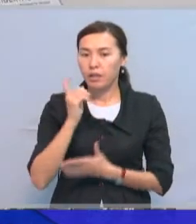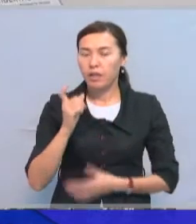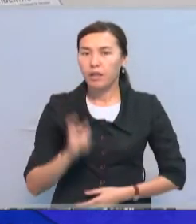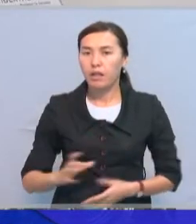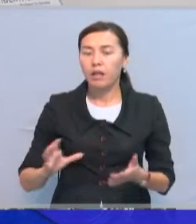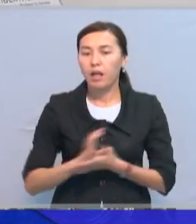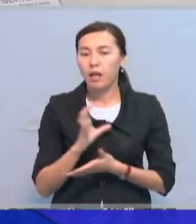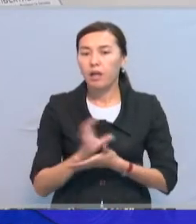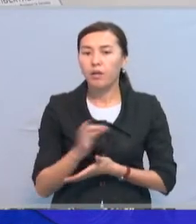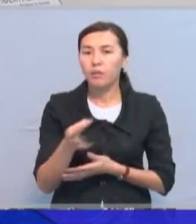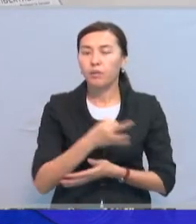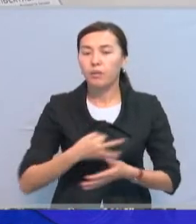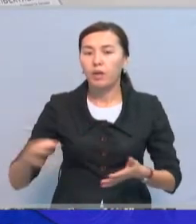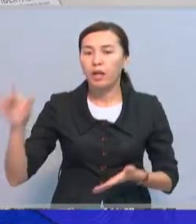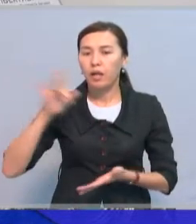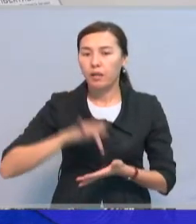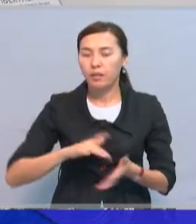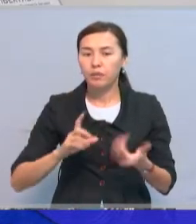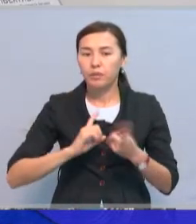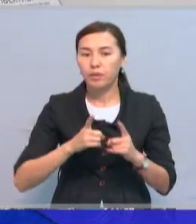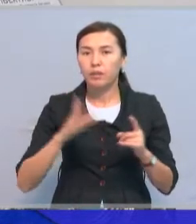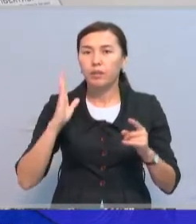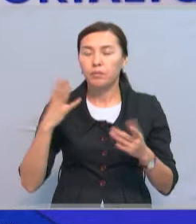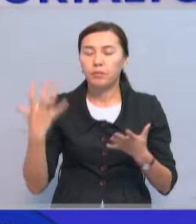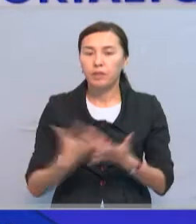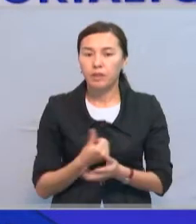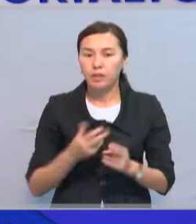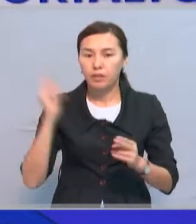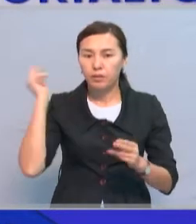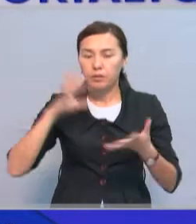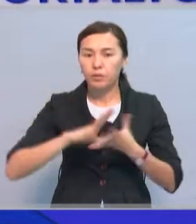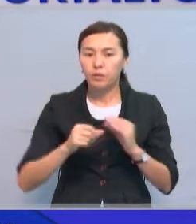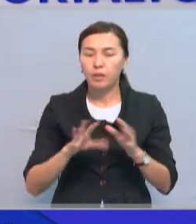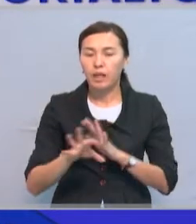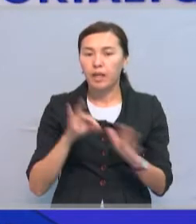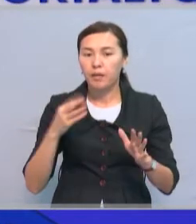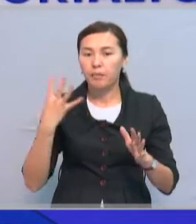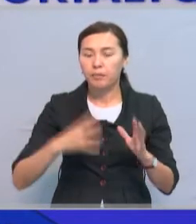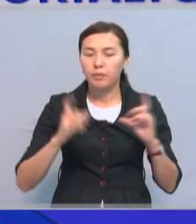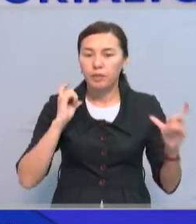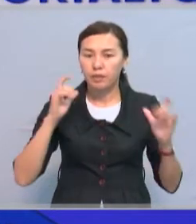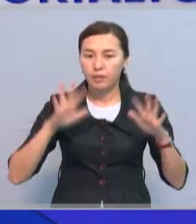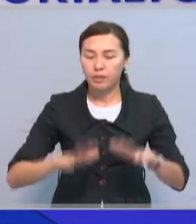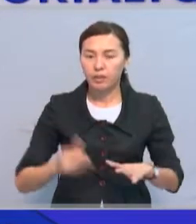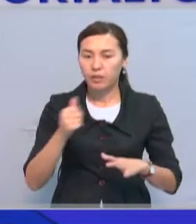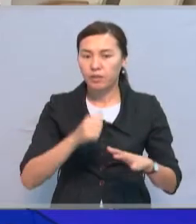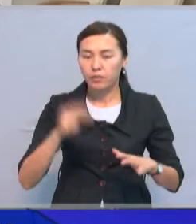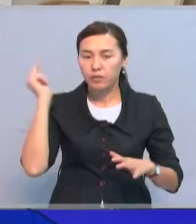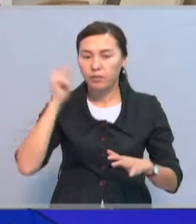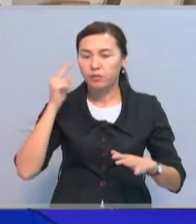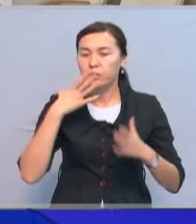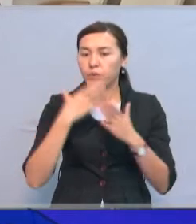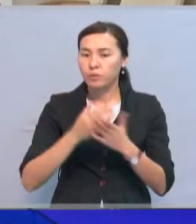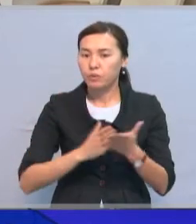қызметшілердің ақпаратты құзыреттілік орталығына айналдыру болып табылады. Оқу барысында таңдаушылар 40 академиялық сағаттық білім алып,